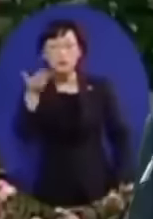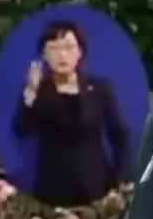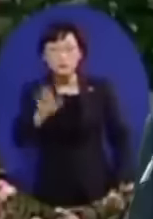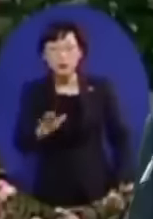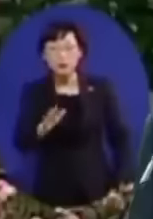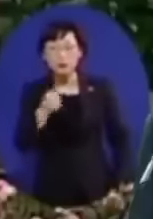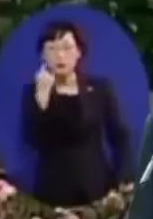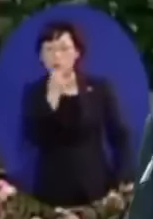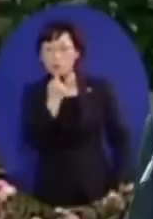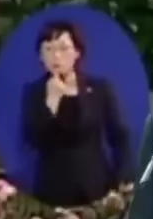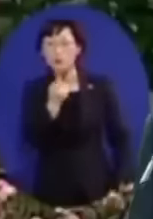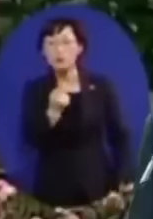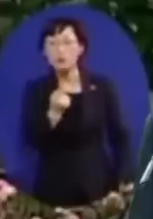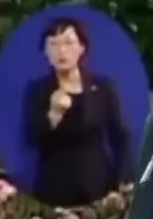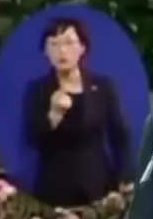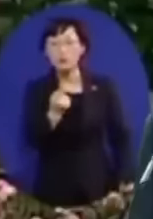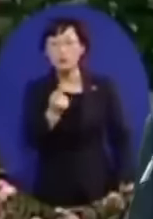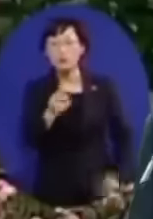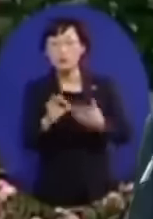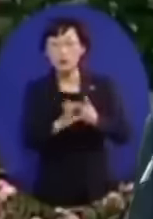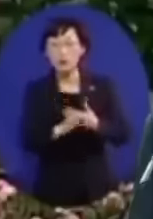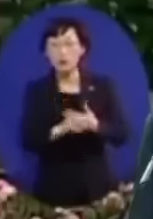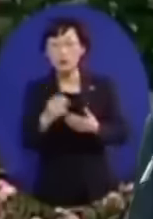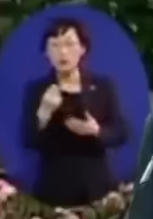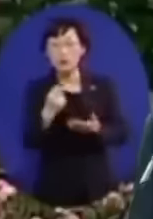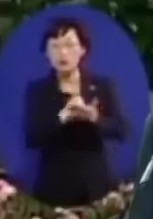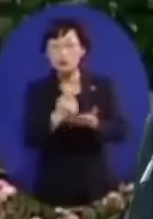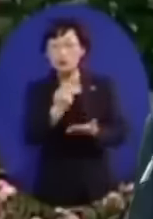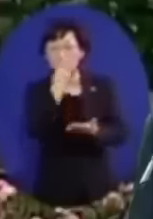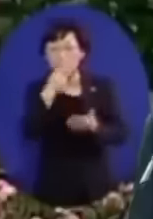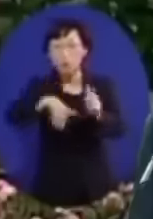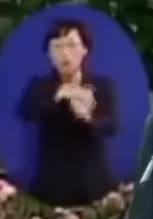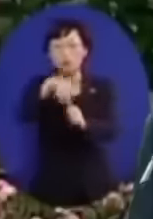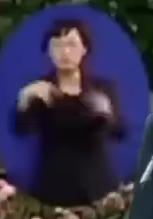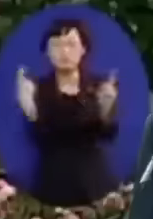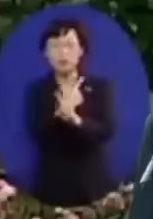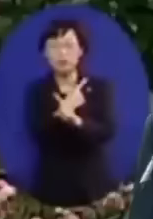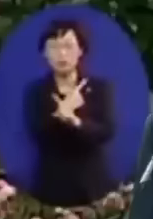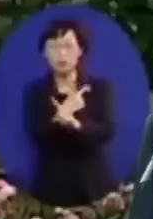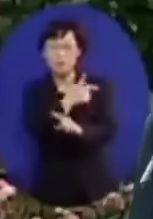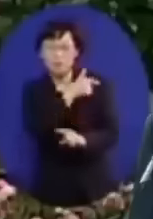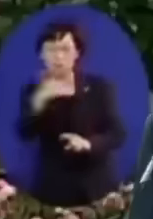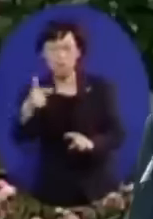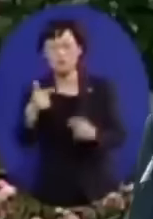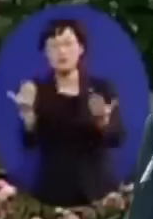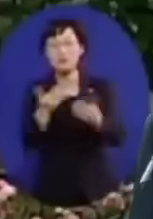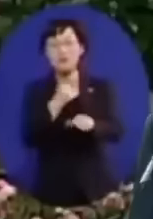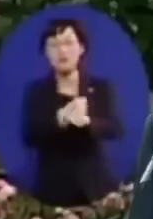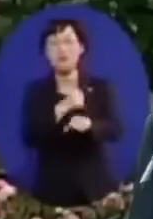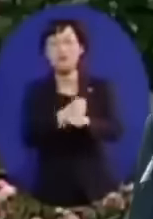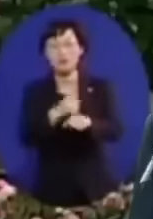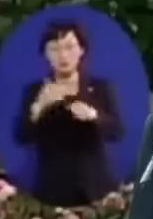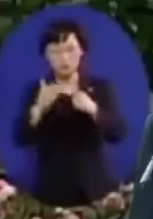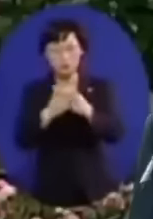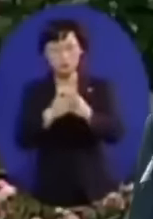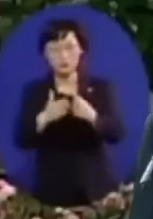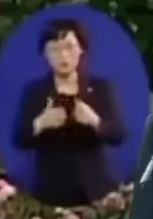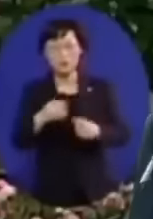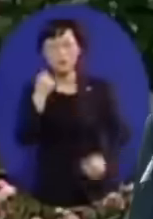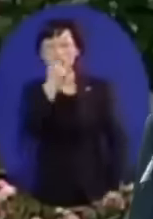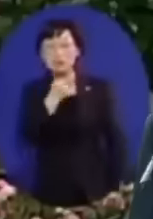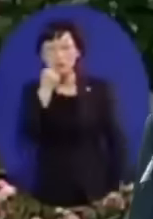나가서 운명과 환경을 변화시키는 굉장한 일을 하는 것입니다. 그 말이